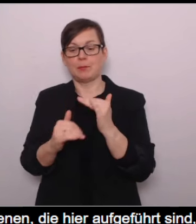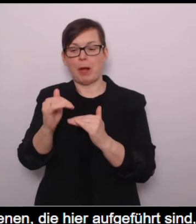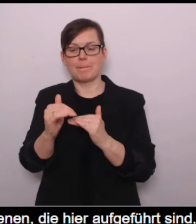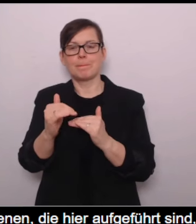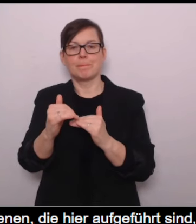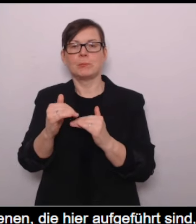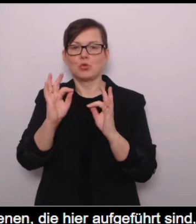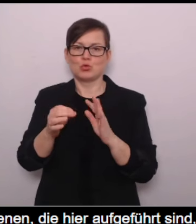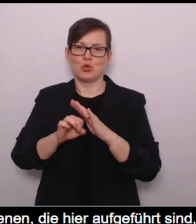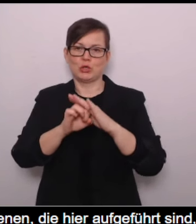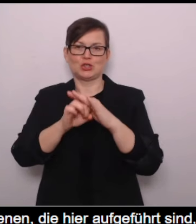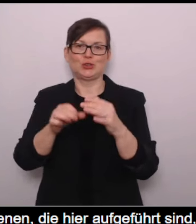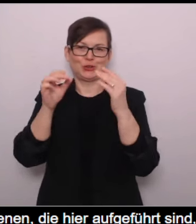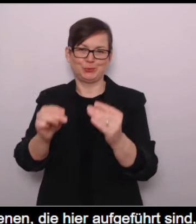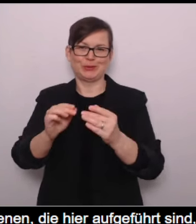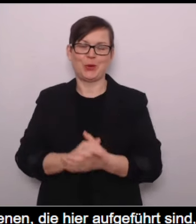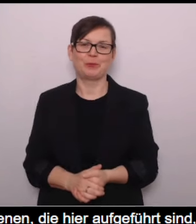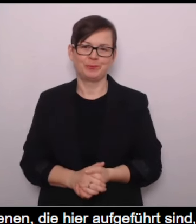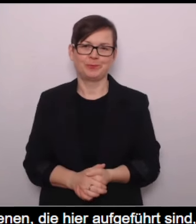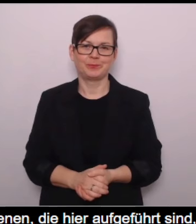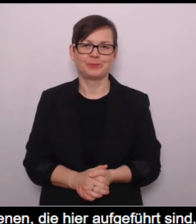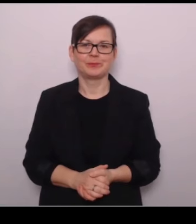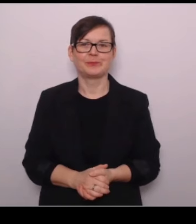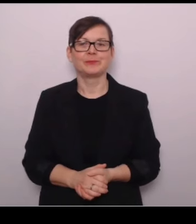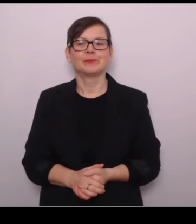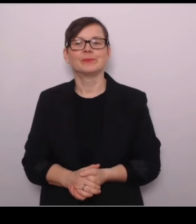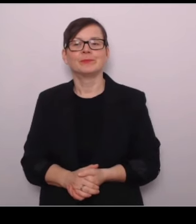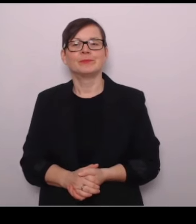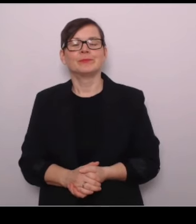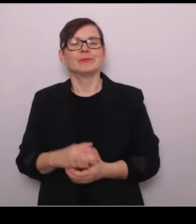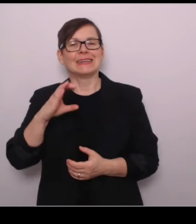unteren Besoldungsgruppen, die wir uns dadurch ganz besonders unterstützt haben.